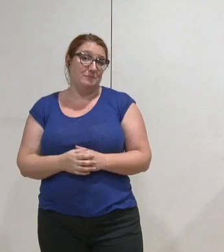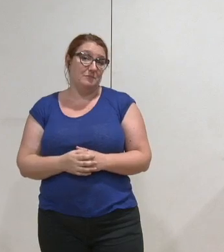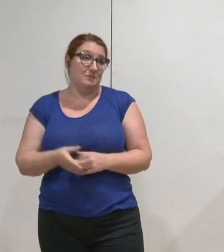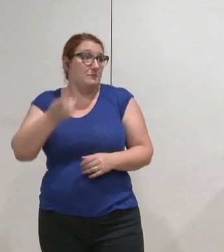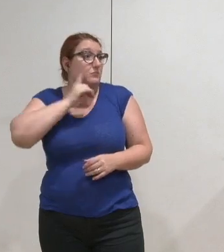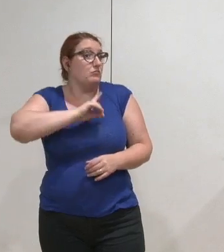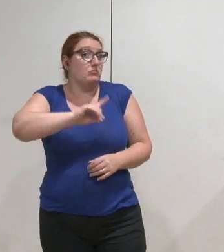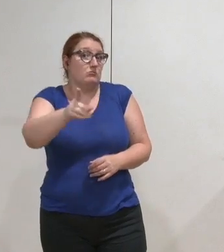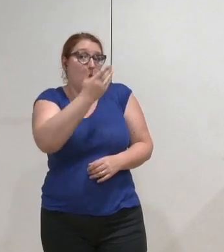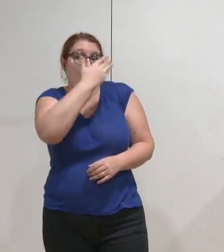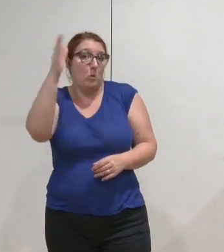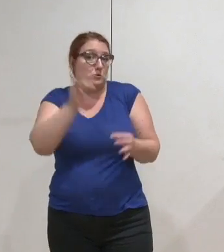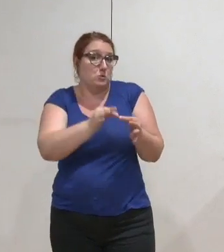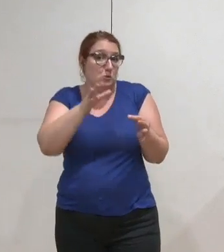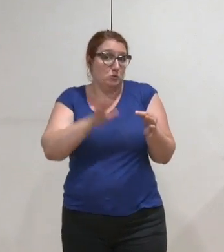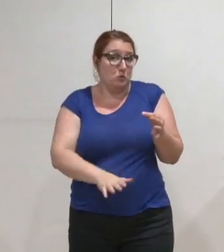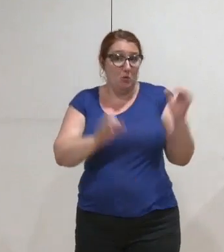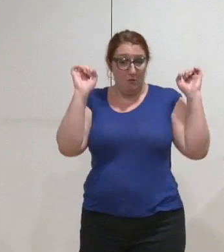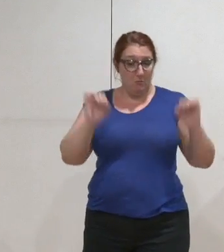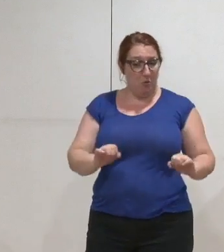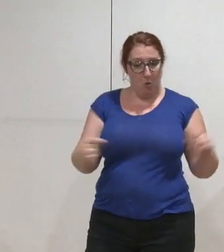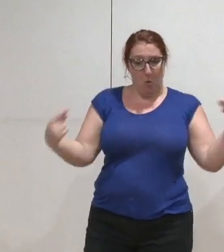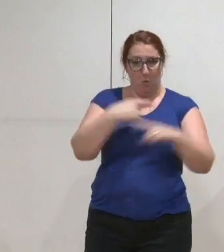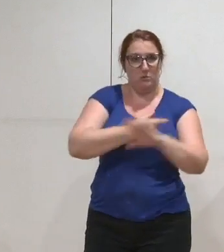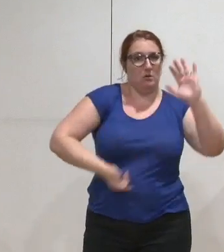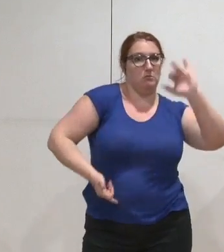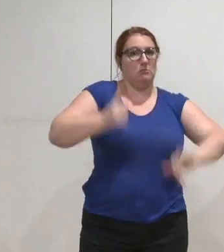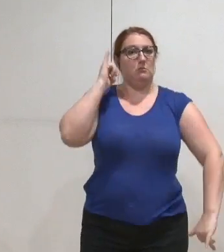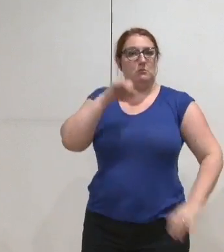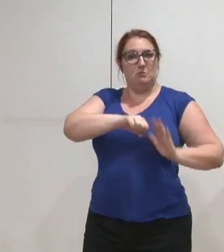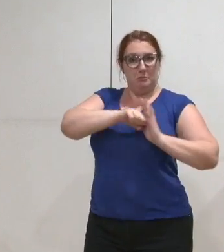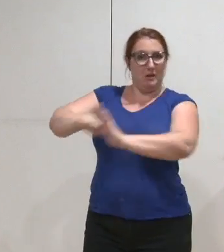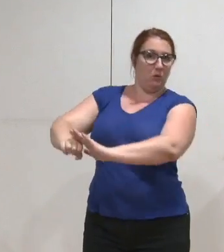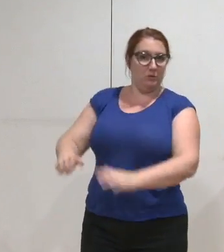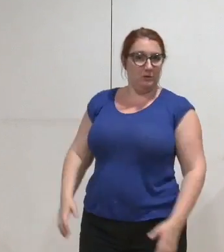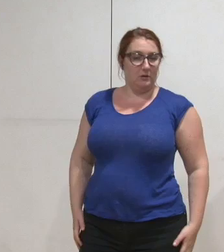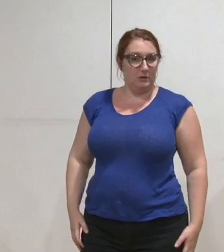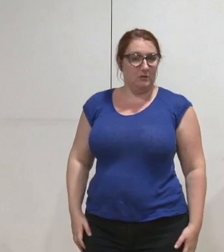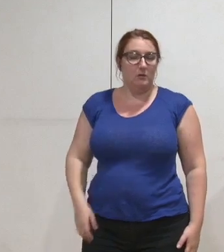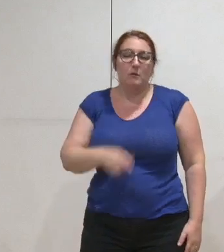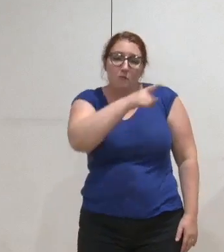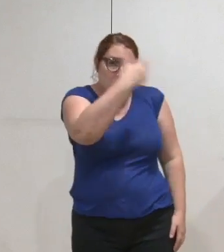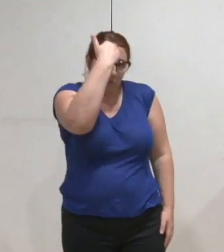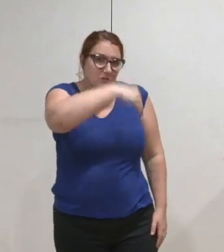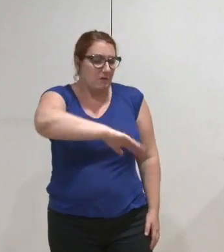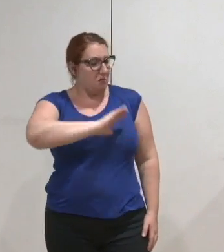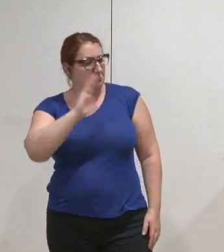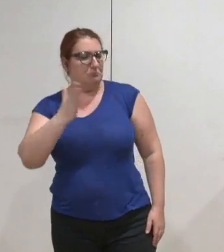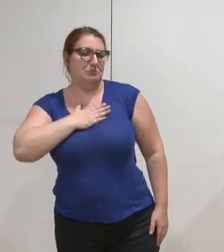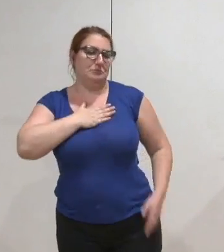bien pu en faire une priorité de votre action vous savez quand vous le voulez dire c'est notre